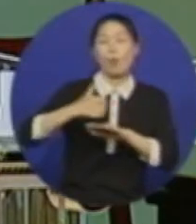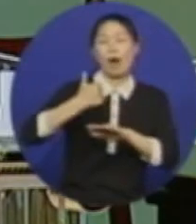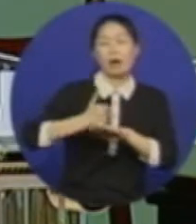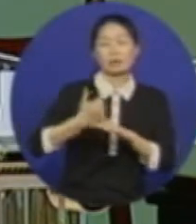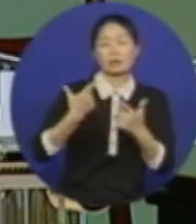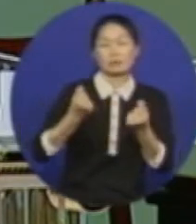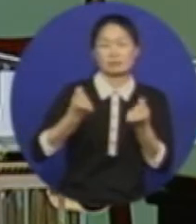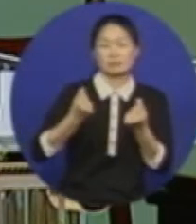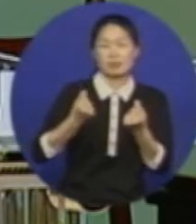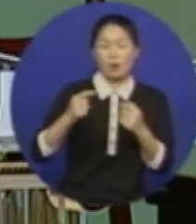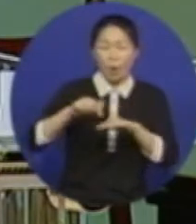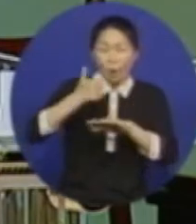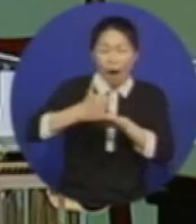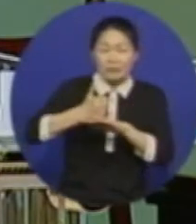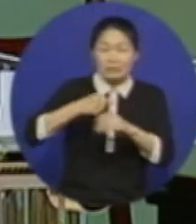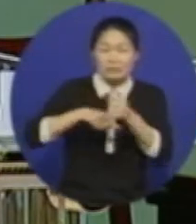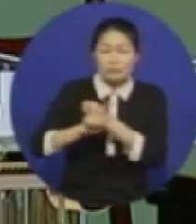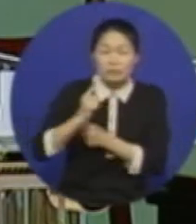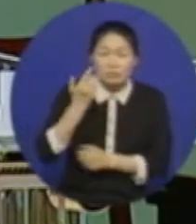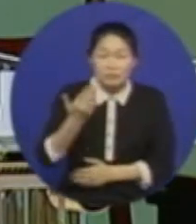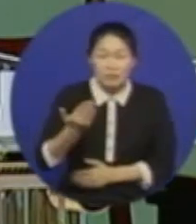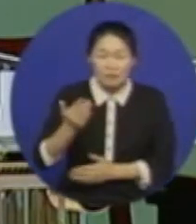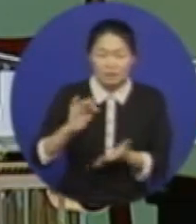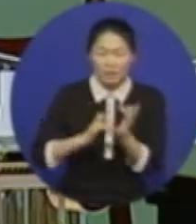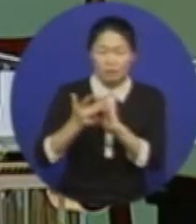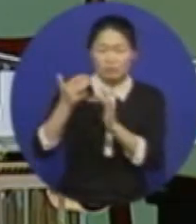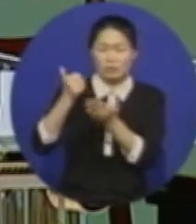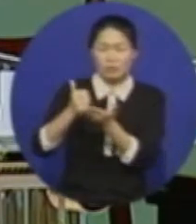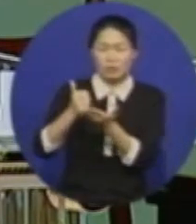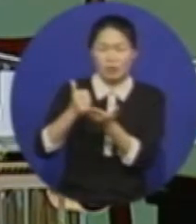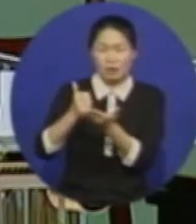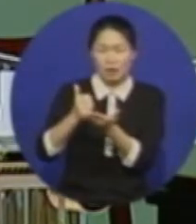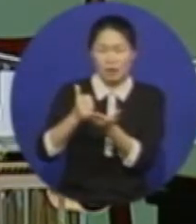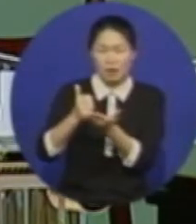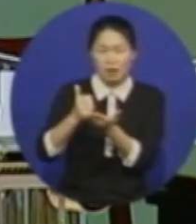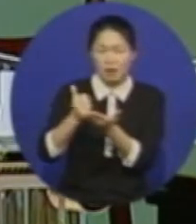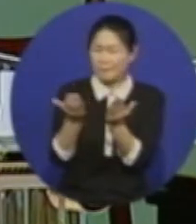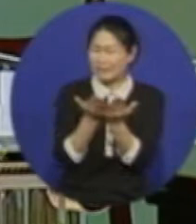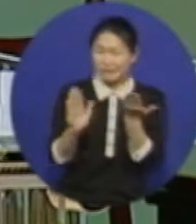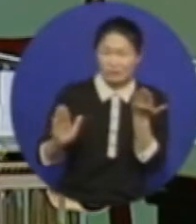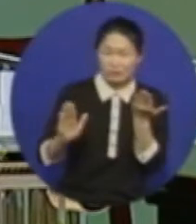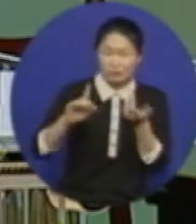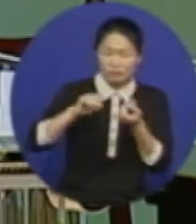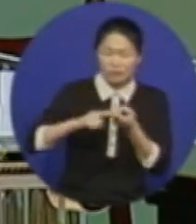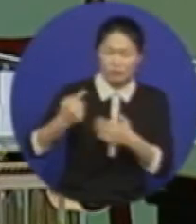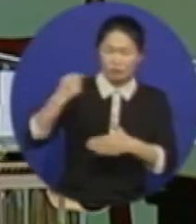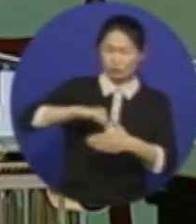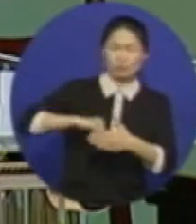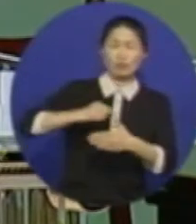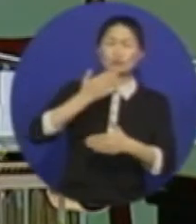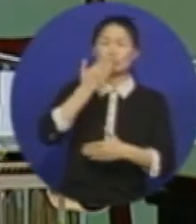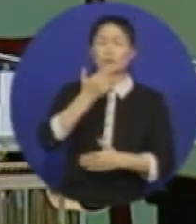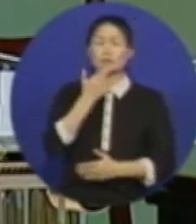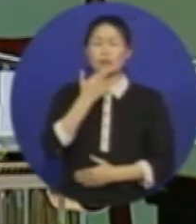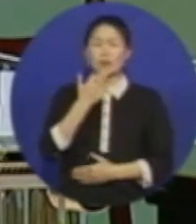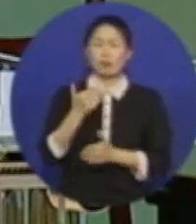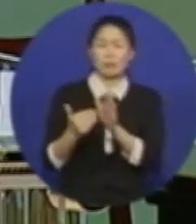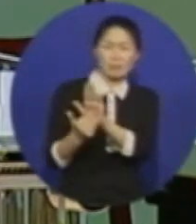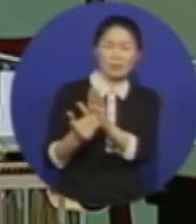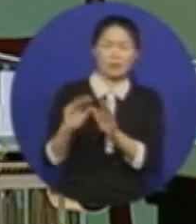마음의 왕이시다 는 말이 뭐죠 예수님 하고 안 맞는 것은 2 룰 수가 없어요